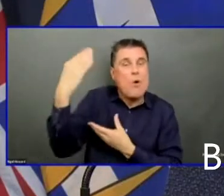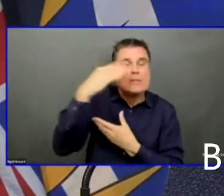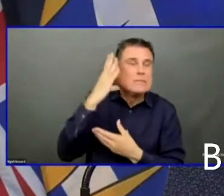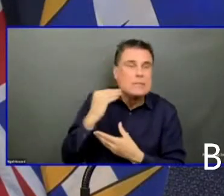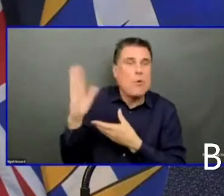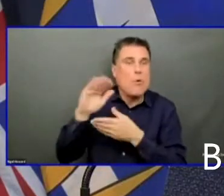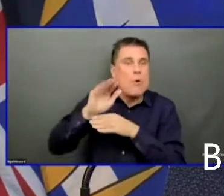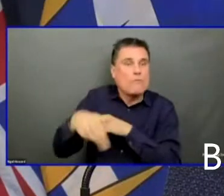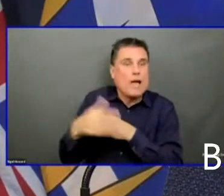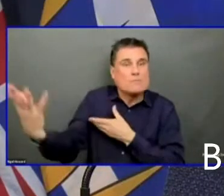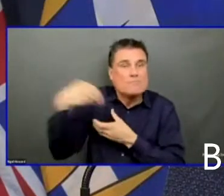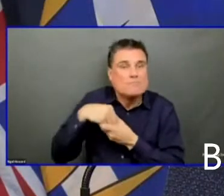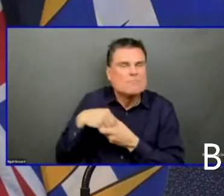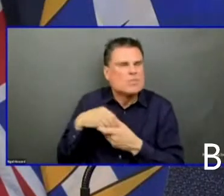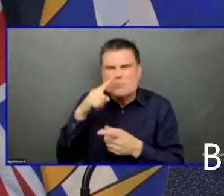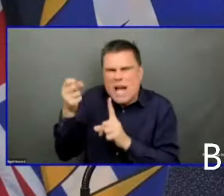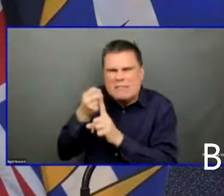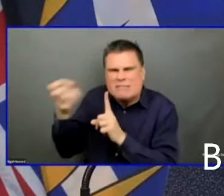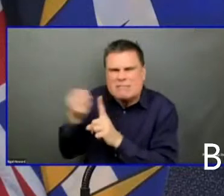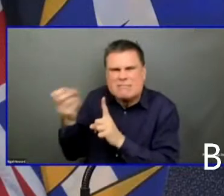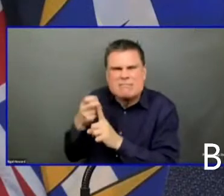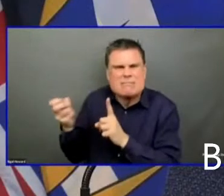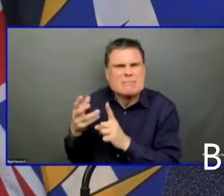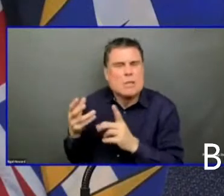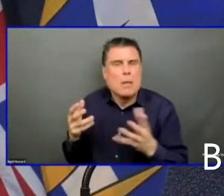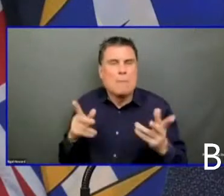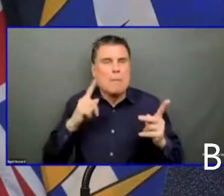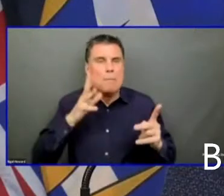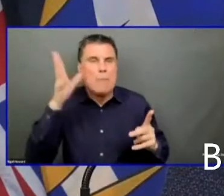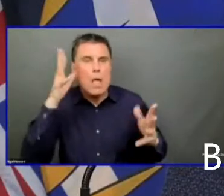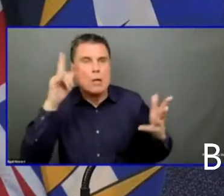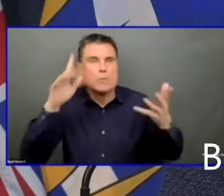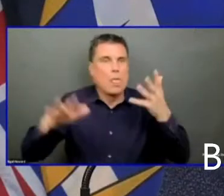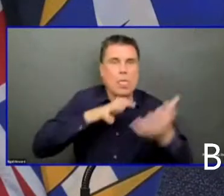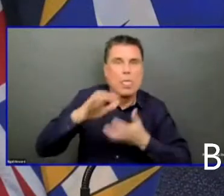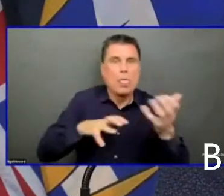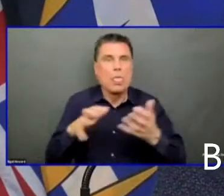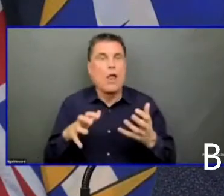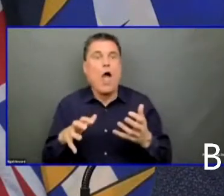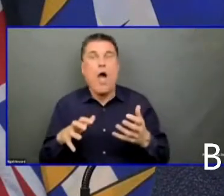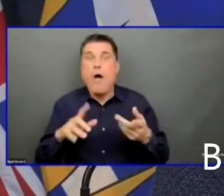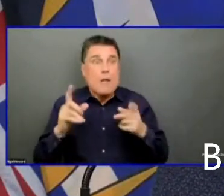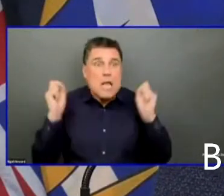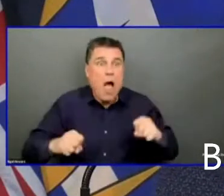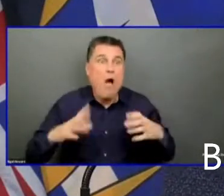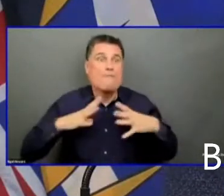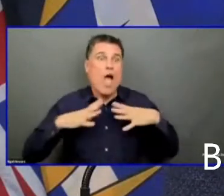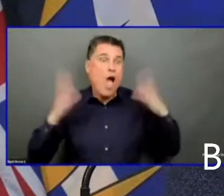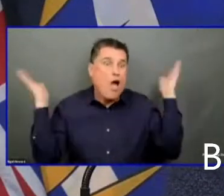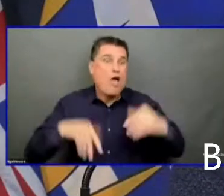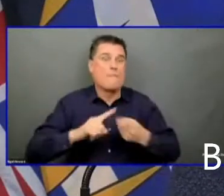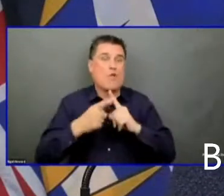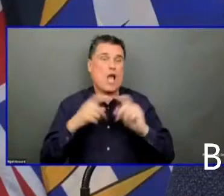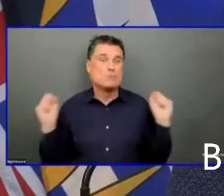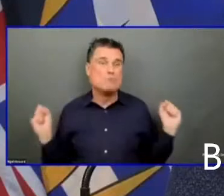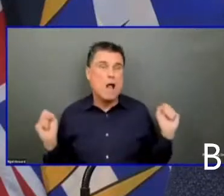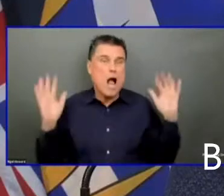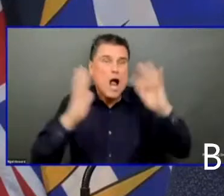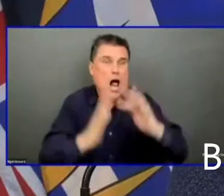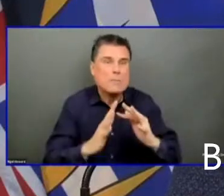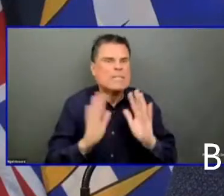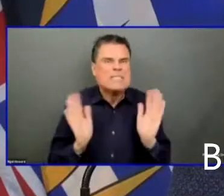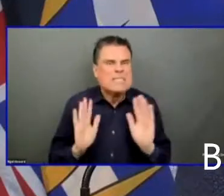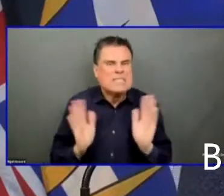不可以做，哪些可以可以见面，可以哪些不可以？ And absolutely. And let's be clear,